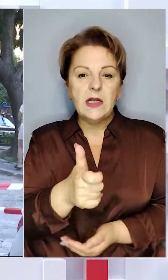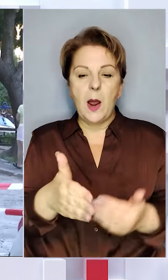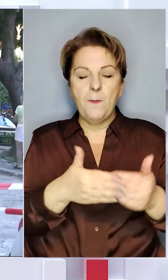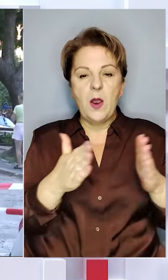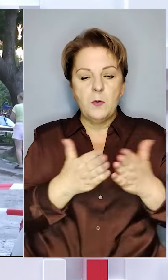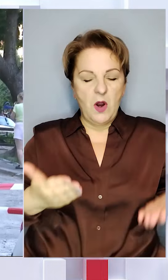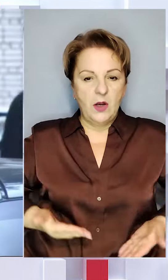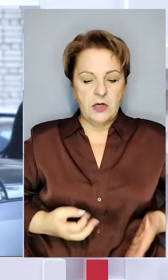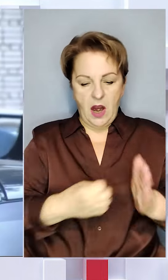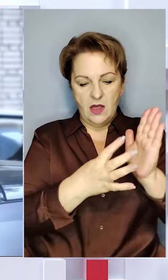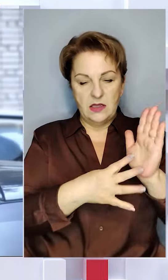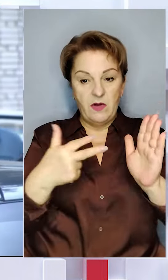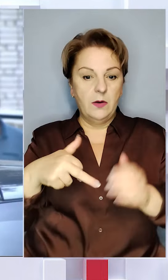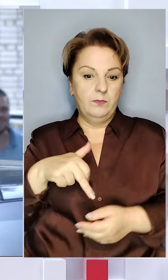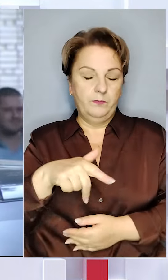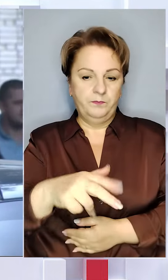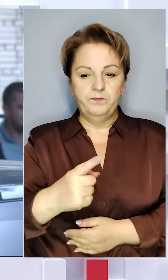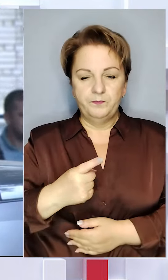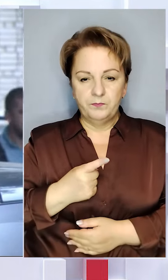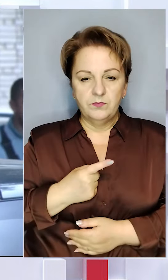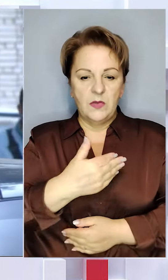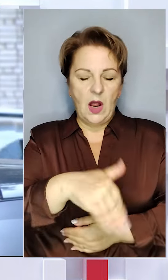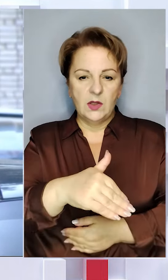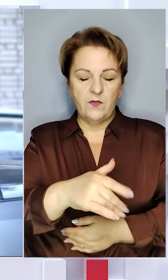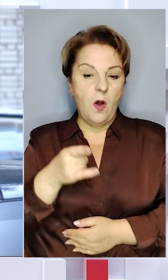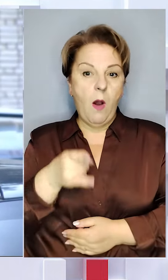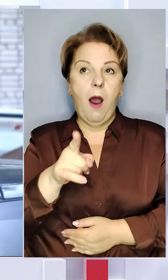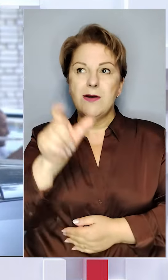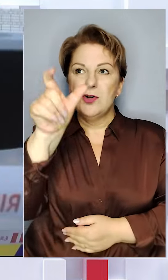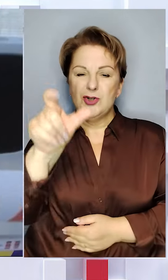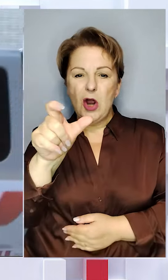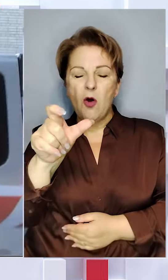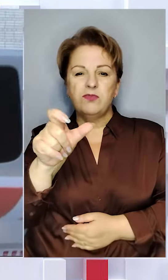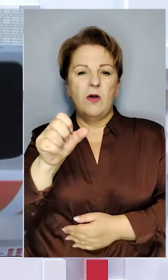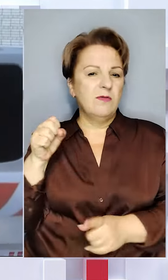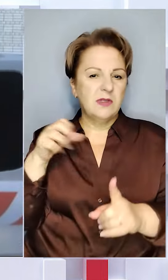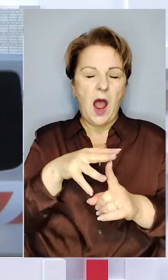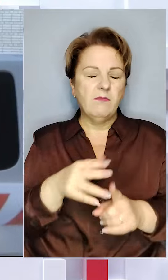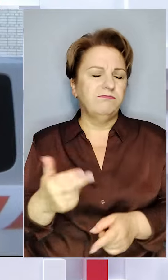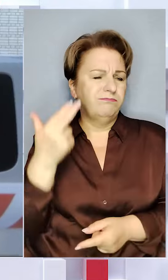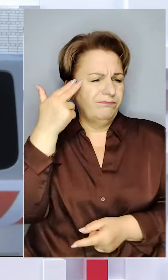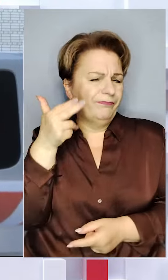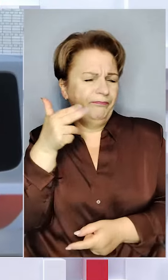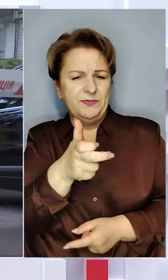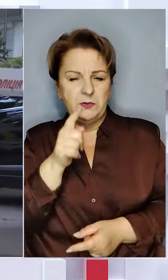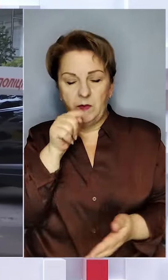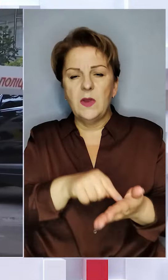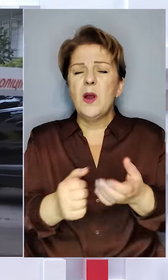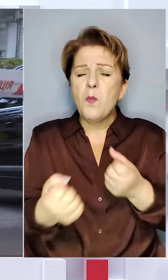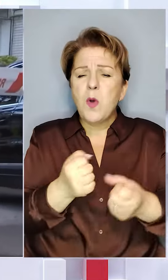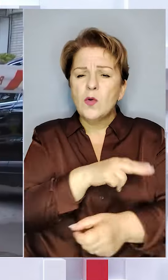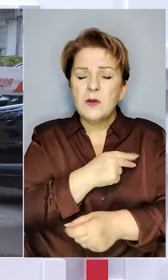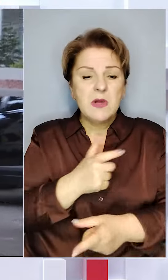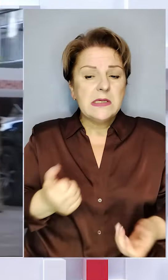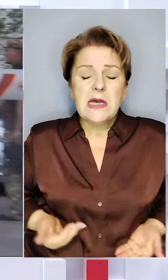де вона жила. Близько 19:30 вона вийшла та чекала у дворі на таксі. Там нападник поцілив їй у скроню. Медики боролися за